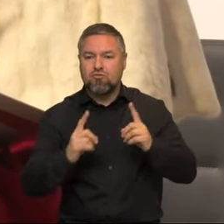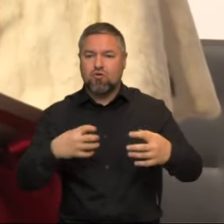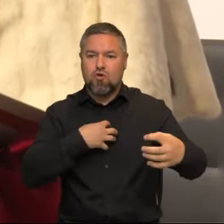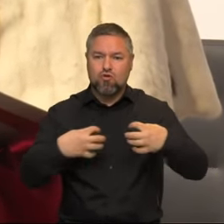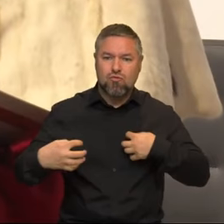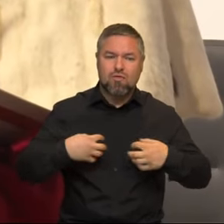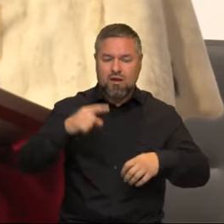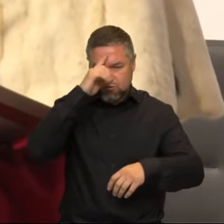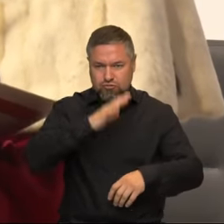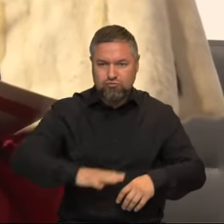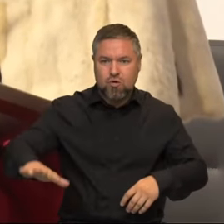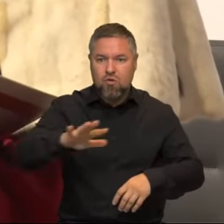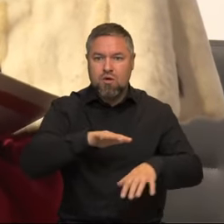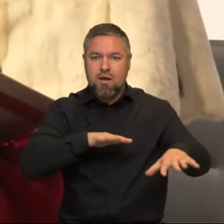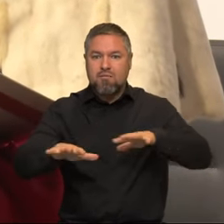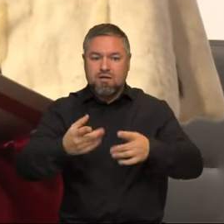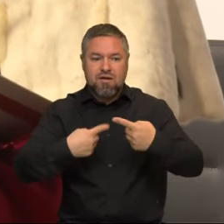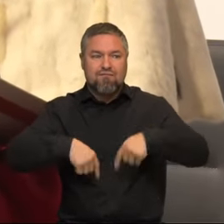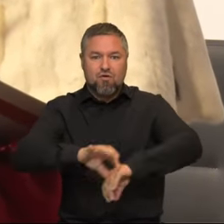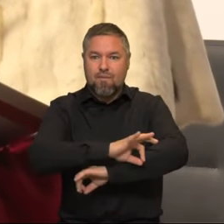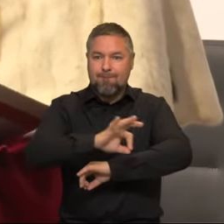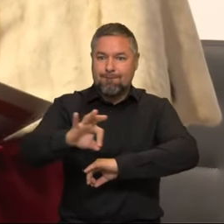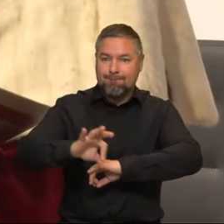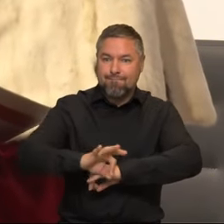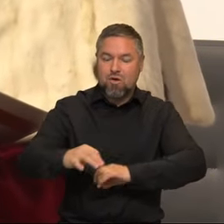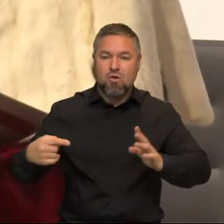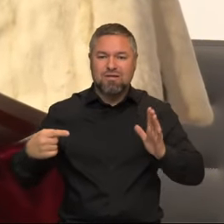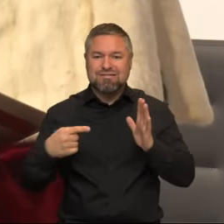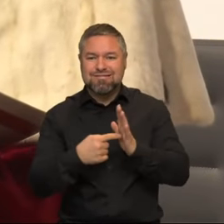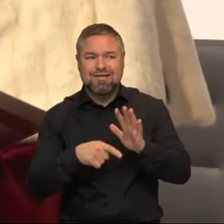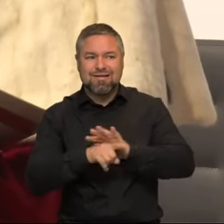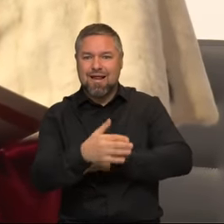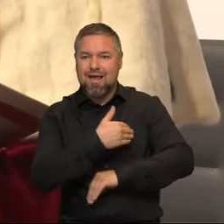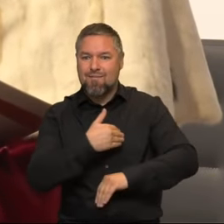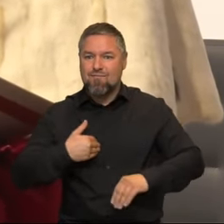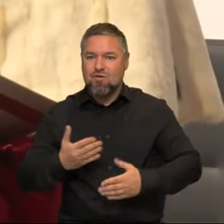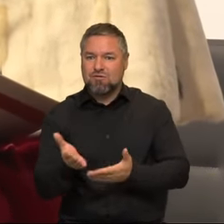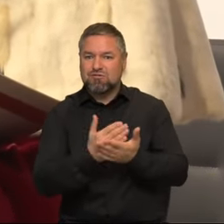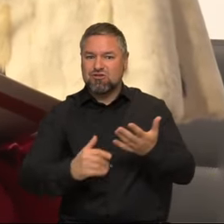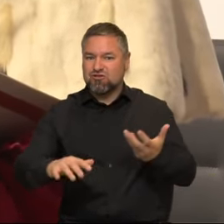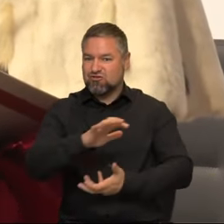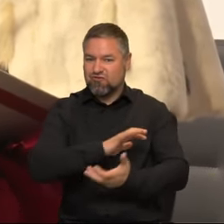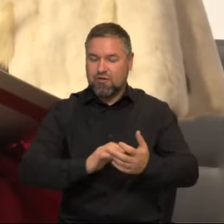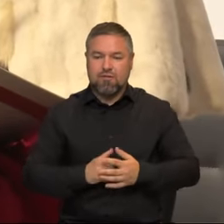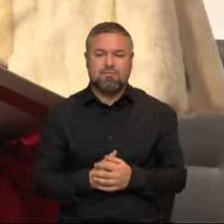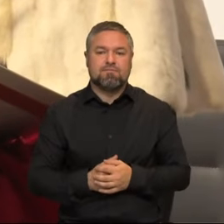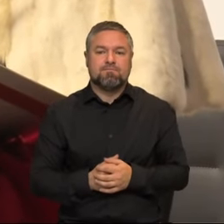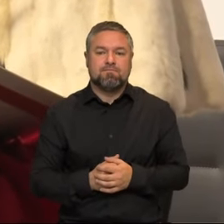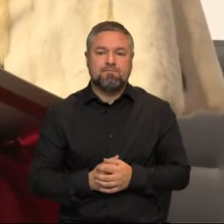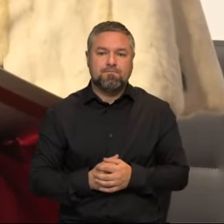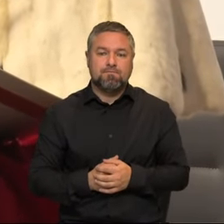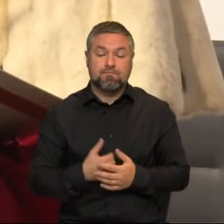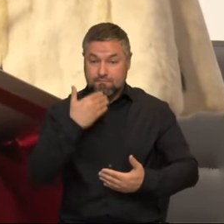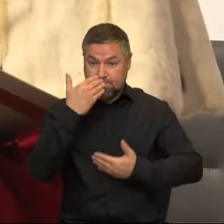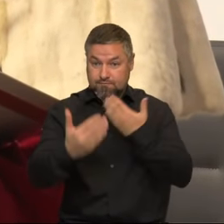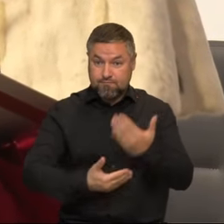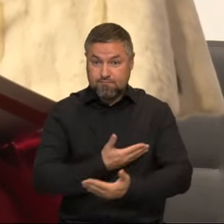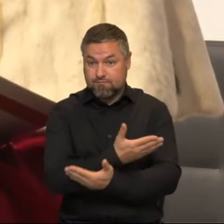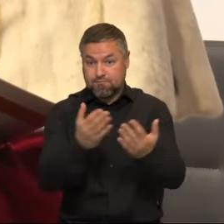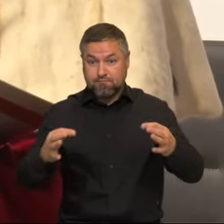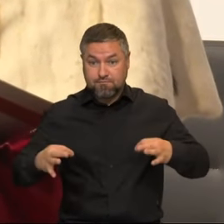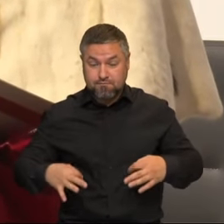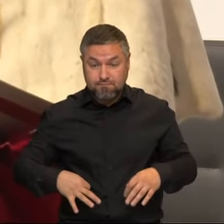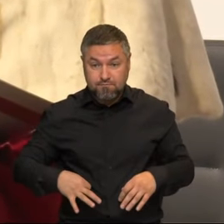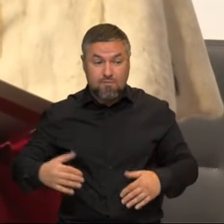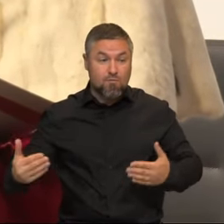gospodarczym i społecznym oraz miejscem realizacji projektów o strategicznym znaczeniu dla Polski i naszej części świata. Życzę Państwu, aby